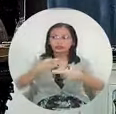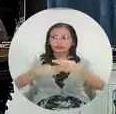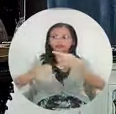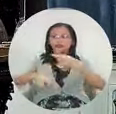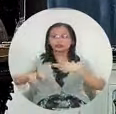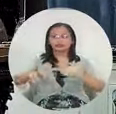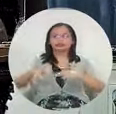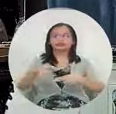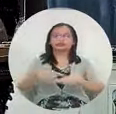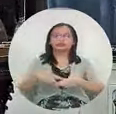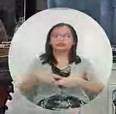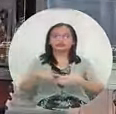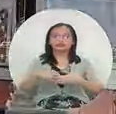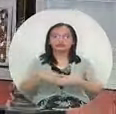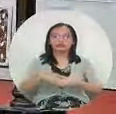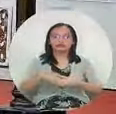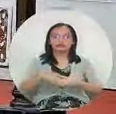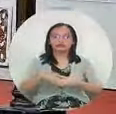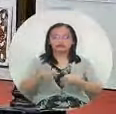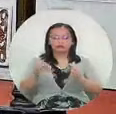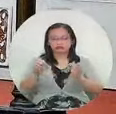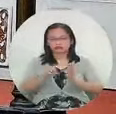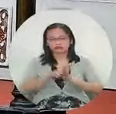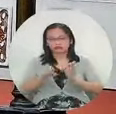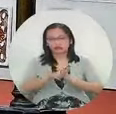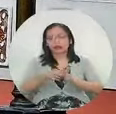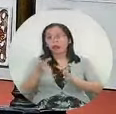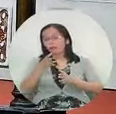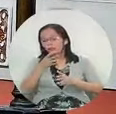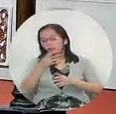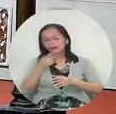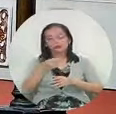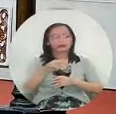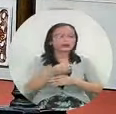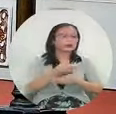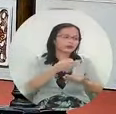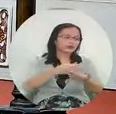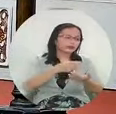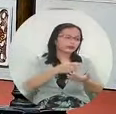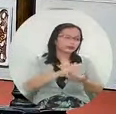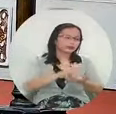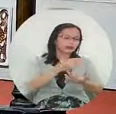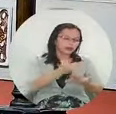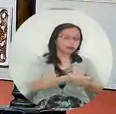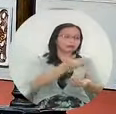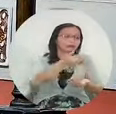Kaya ito, papalit na nung ugin mo si mama. To, ma, palit ugin na mo.